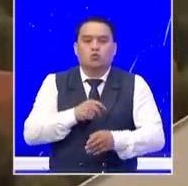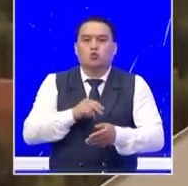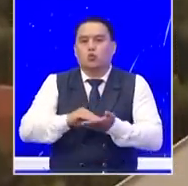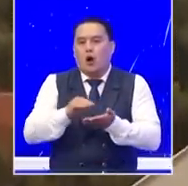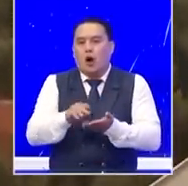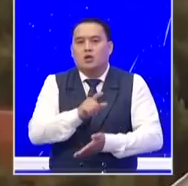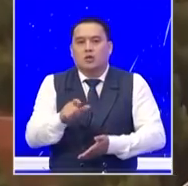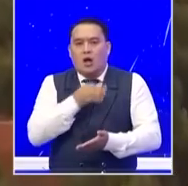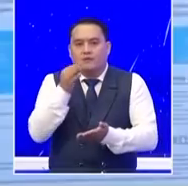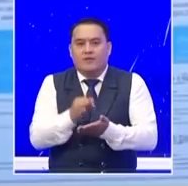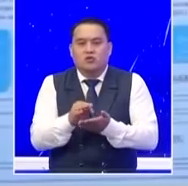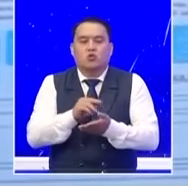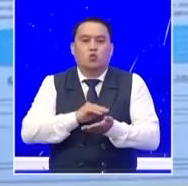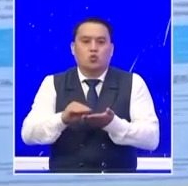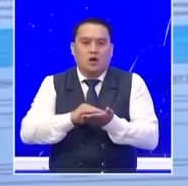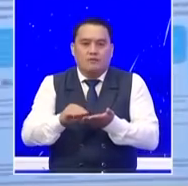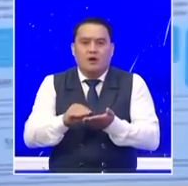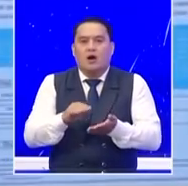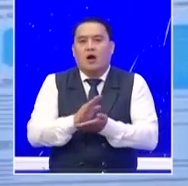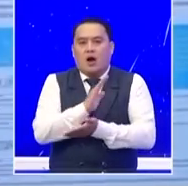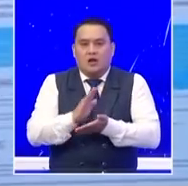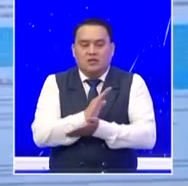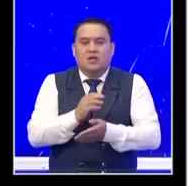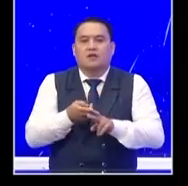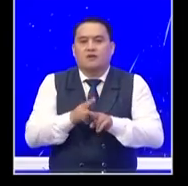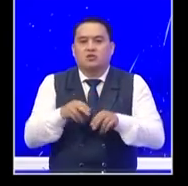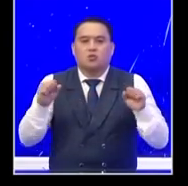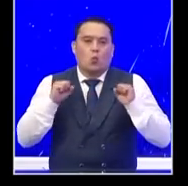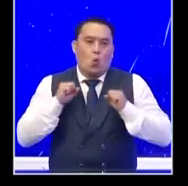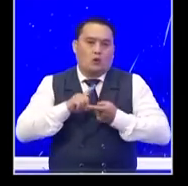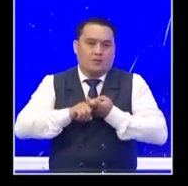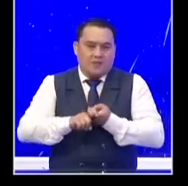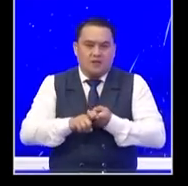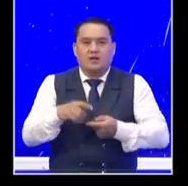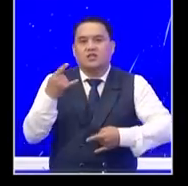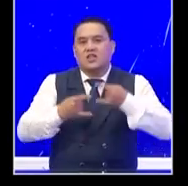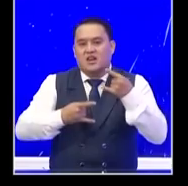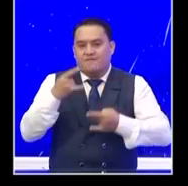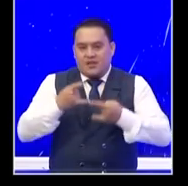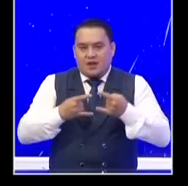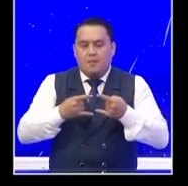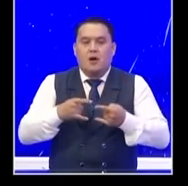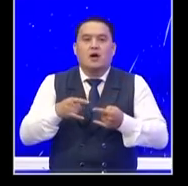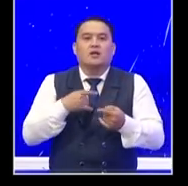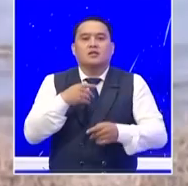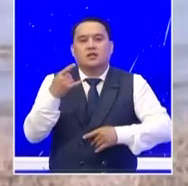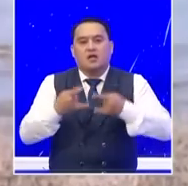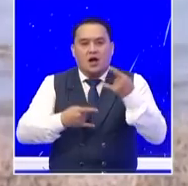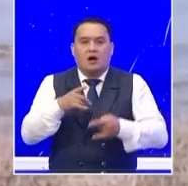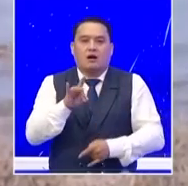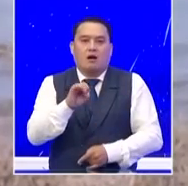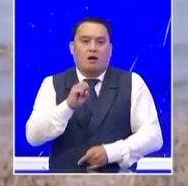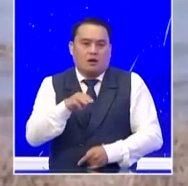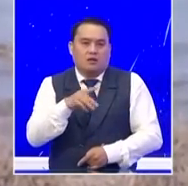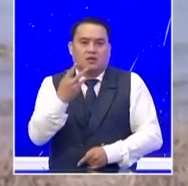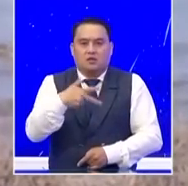корреспондентом, ответственным секретарем республиканской газеты «Спорт». Затем связал свою жизнь с телевидением. Его материалы на телеканалах «Рахат»,